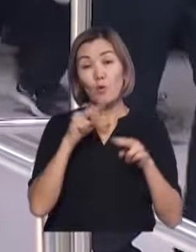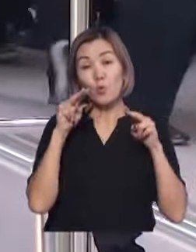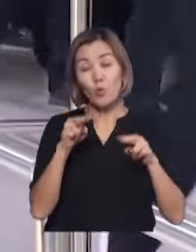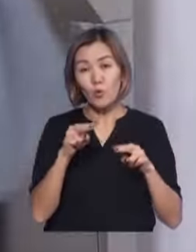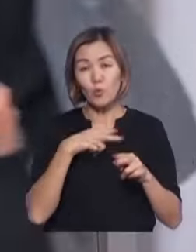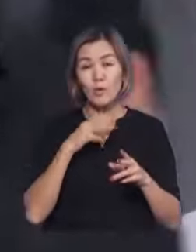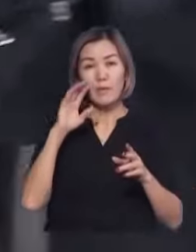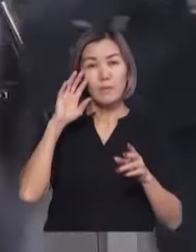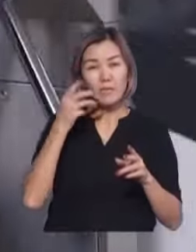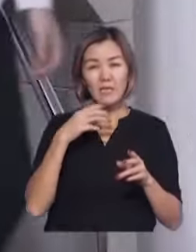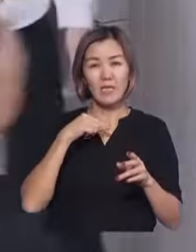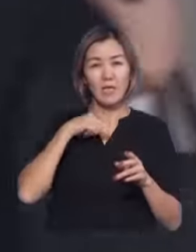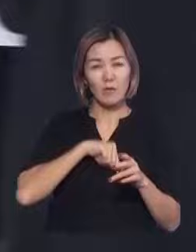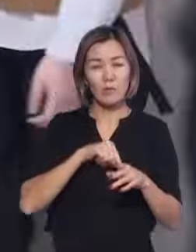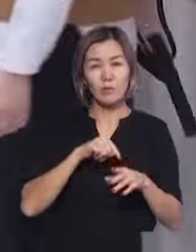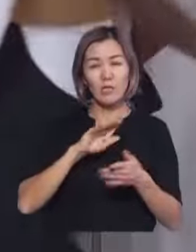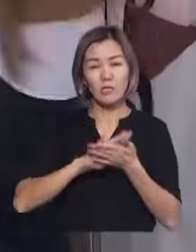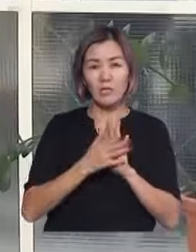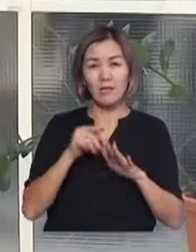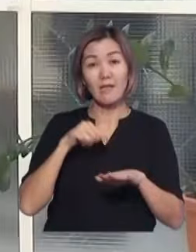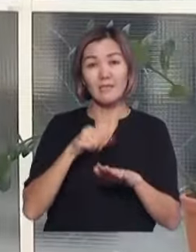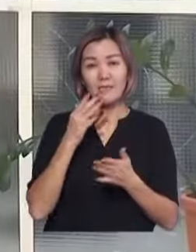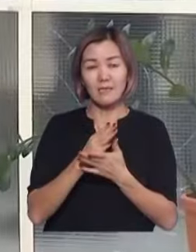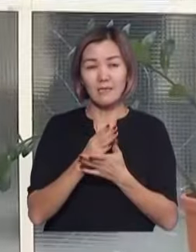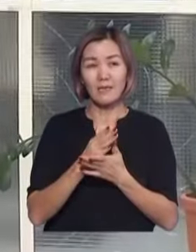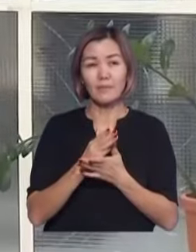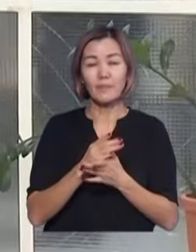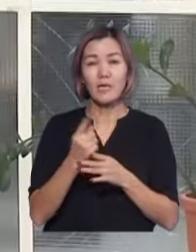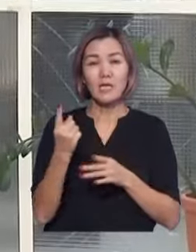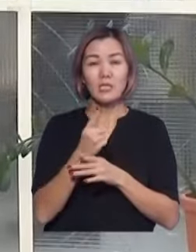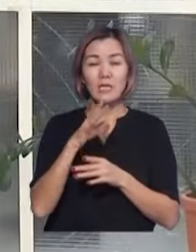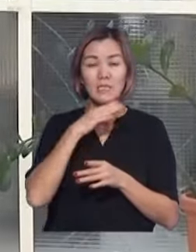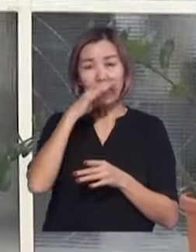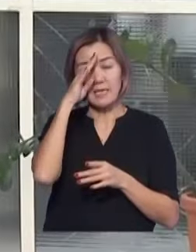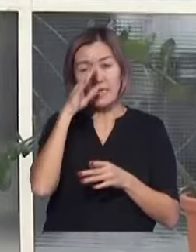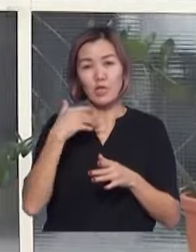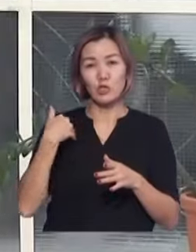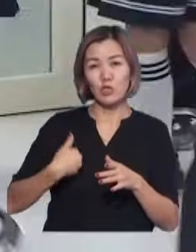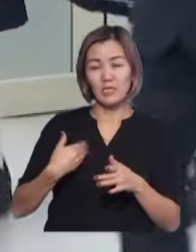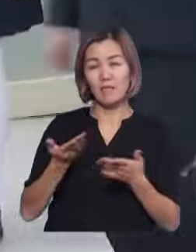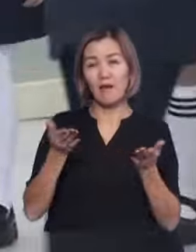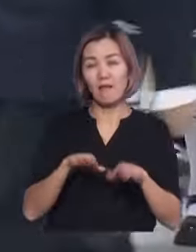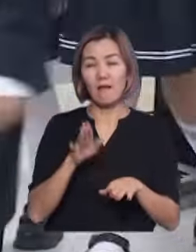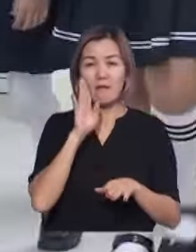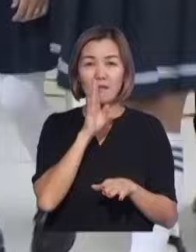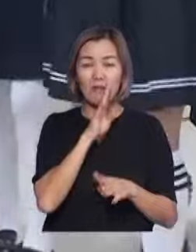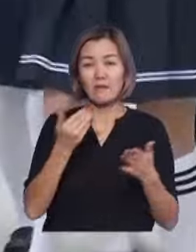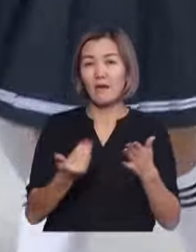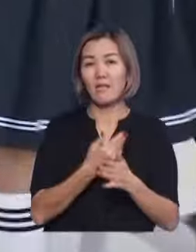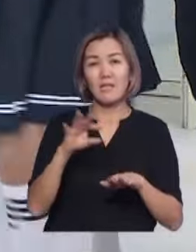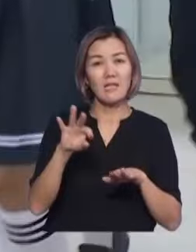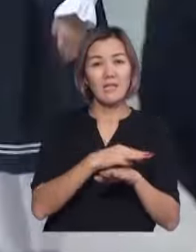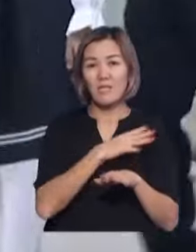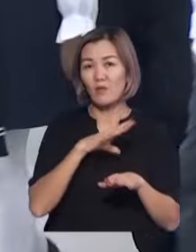психикалық, эмоциялық жағдайына әсер етеді дейді. Сонымен қатар жалғызбасты әкелер мен жесір қалған аналарда қайта некеде болмағаны